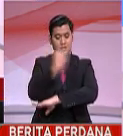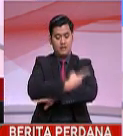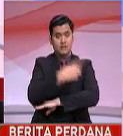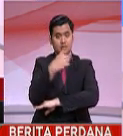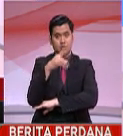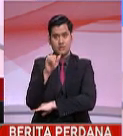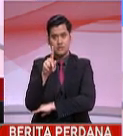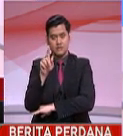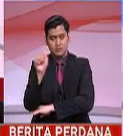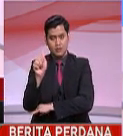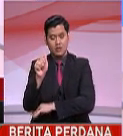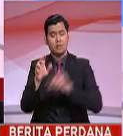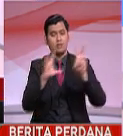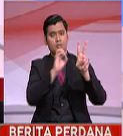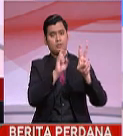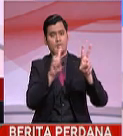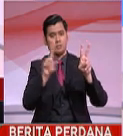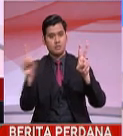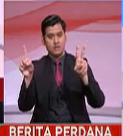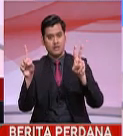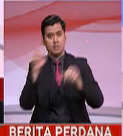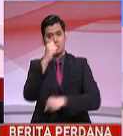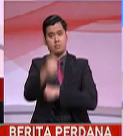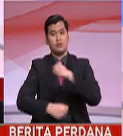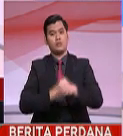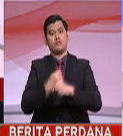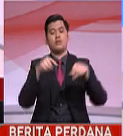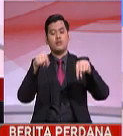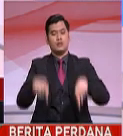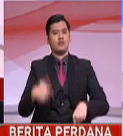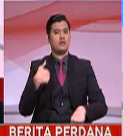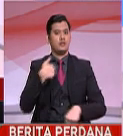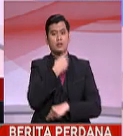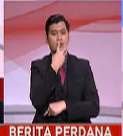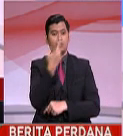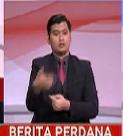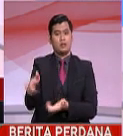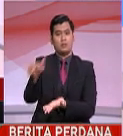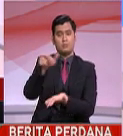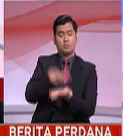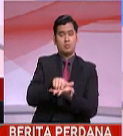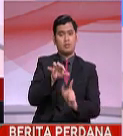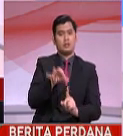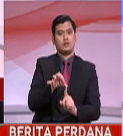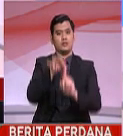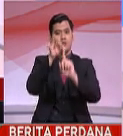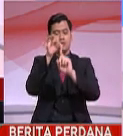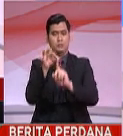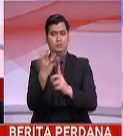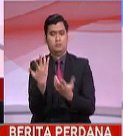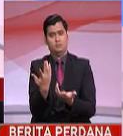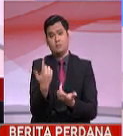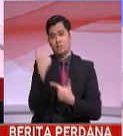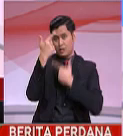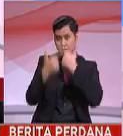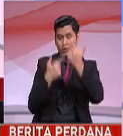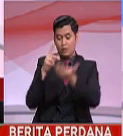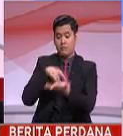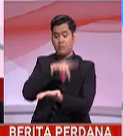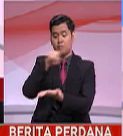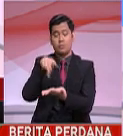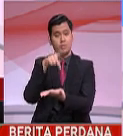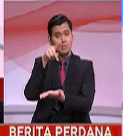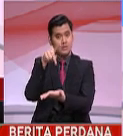2021 yang disambut hari ini, kita ikuti laporan khas wartawan Azri Ahmad Mustafa Hadi yang mengunjungi Pusat Kawalan Kusta Negara